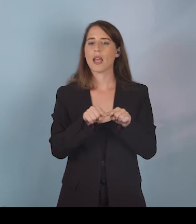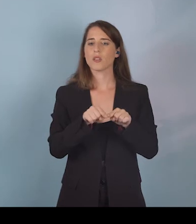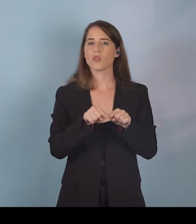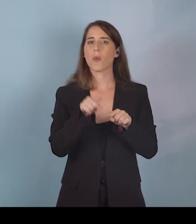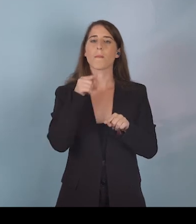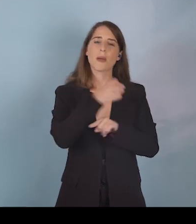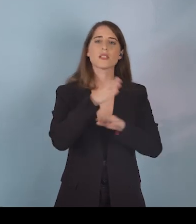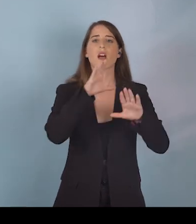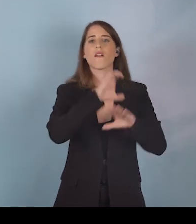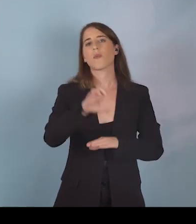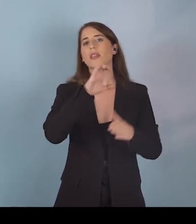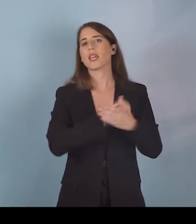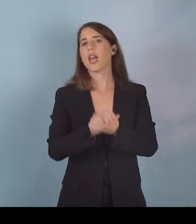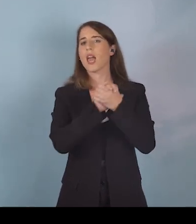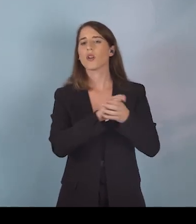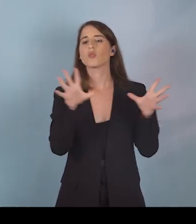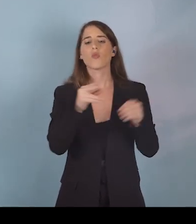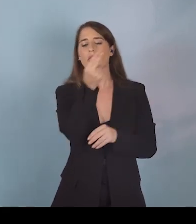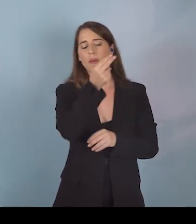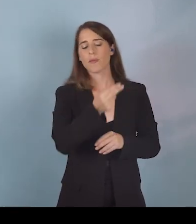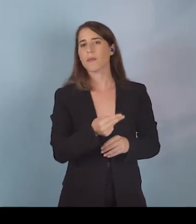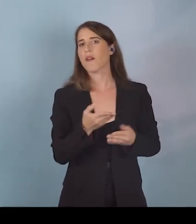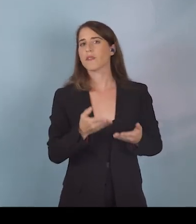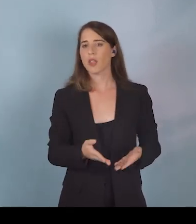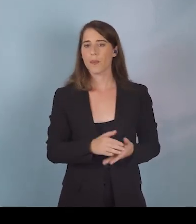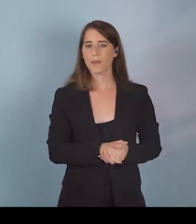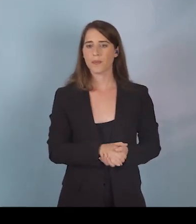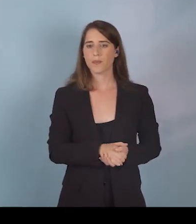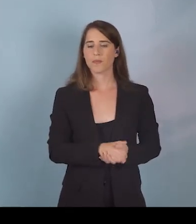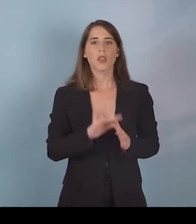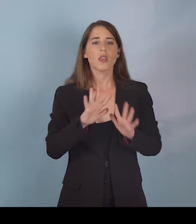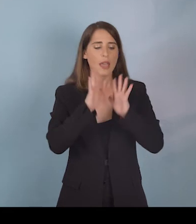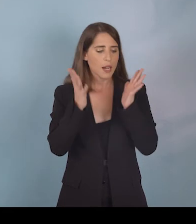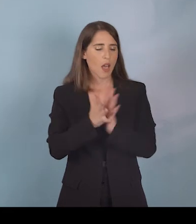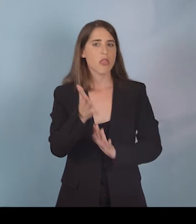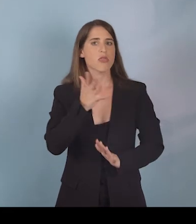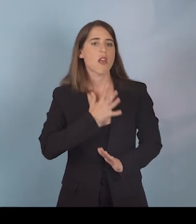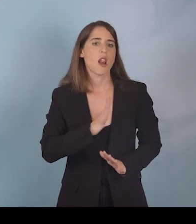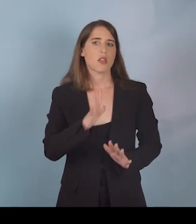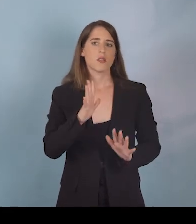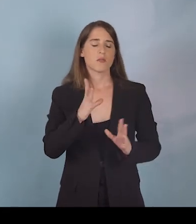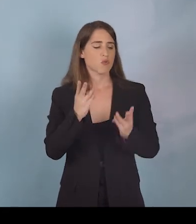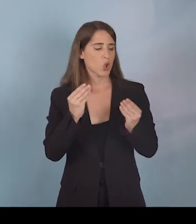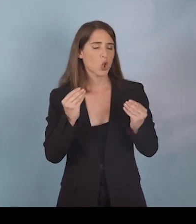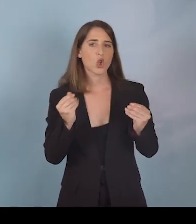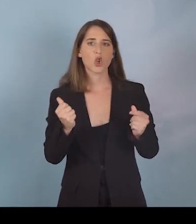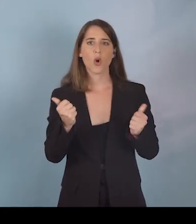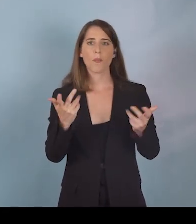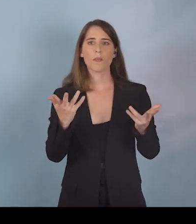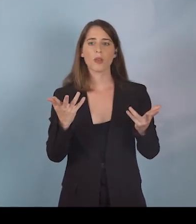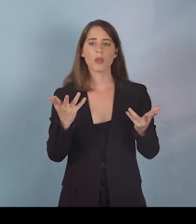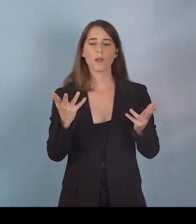Ένωσης για αυτά τα θέματα, καθώς και η αντίστοιχη βούληση ή τρόποι μέσω των